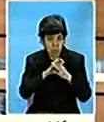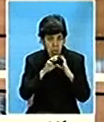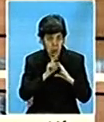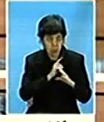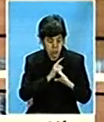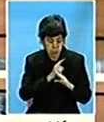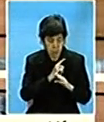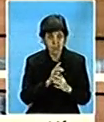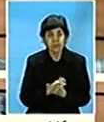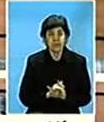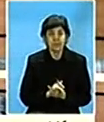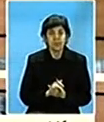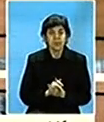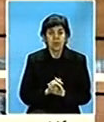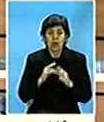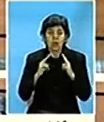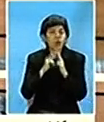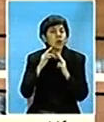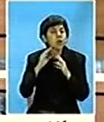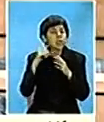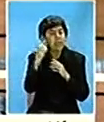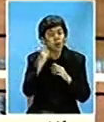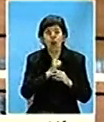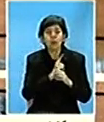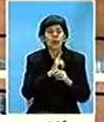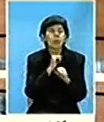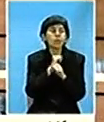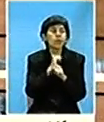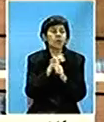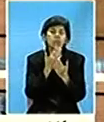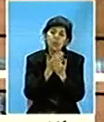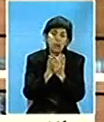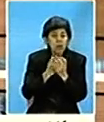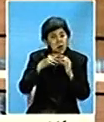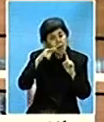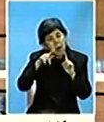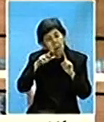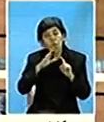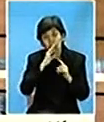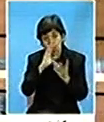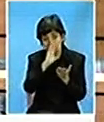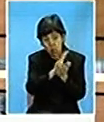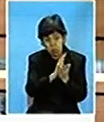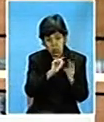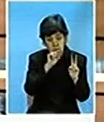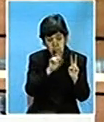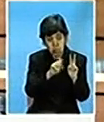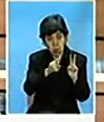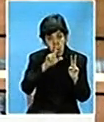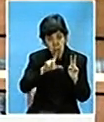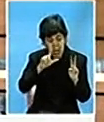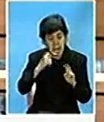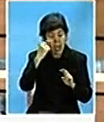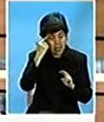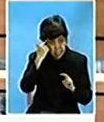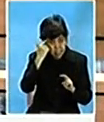หรือให้กระทรวงท่องเที่ยวไปทำเรื่องท่องเที่ยวจริงๆแล้วไม่กี่พันล้านบาทเมื่อเทียบกับงบ 2.2 ล้านล้านบาทที่หวังจะเกิด